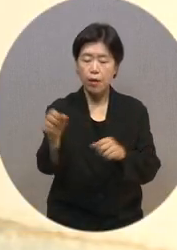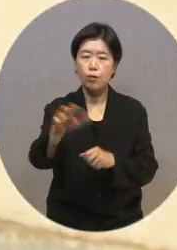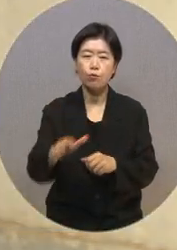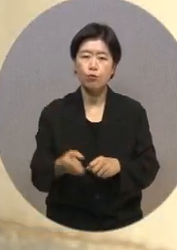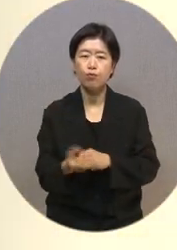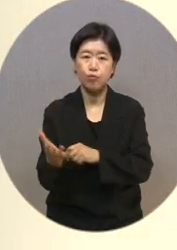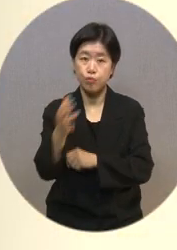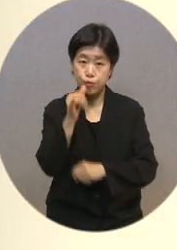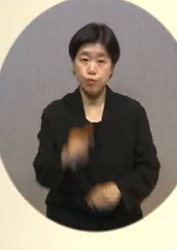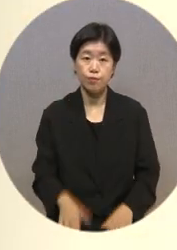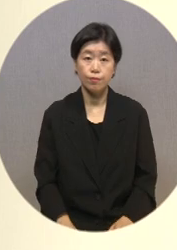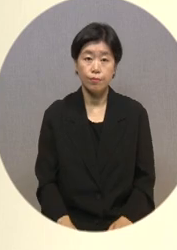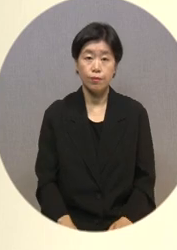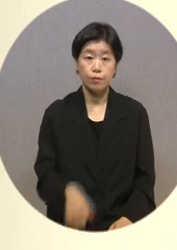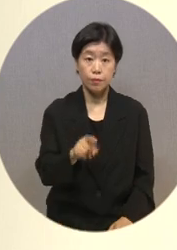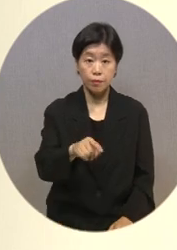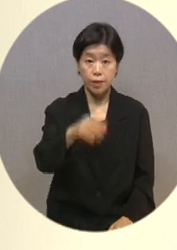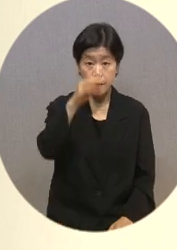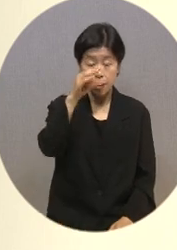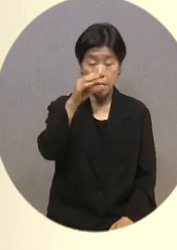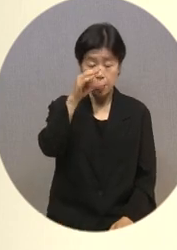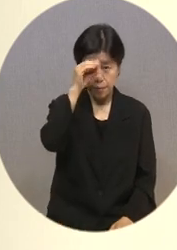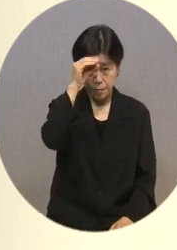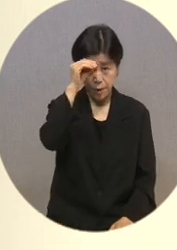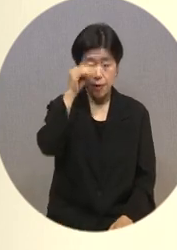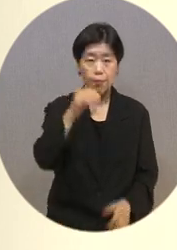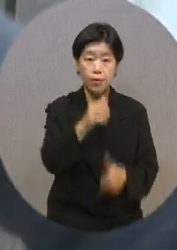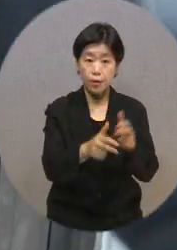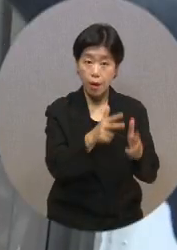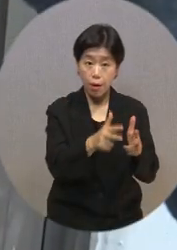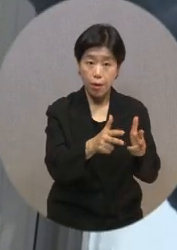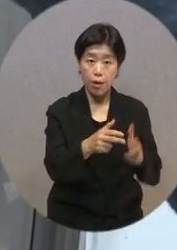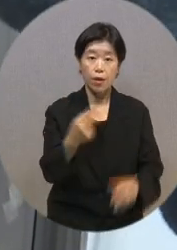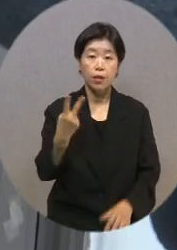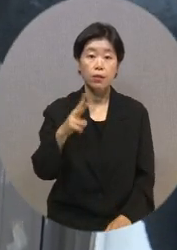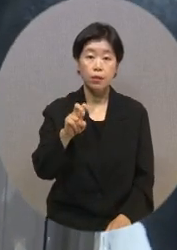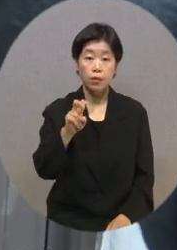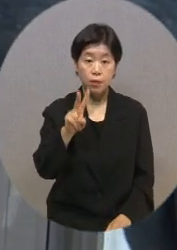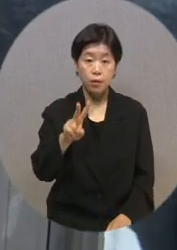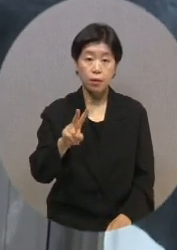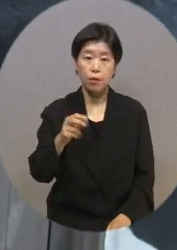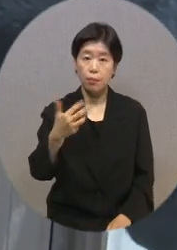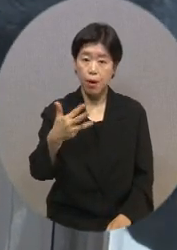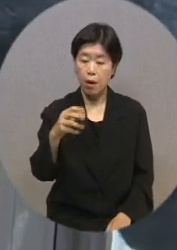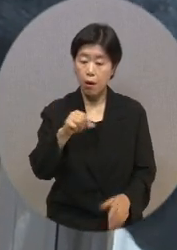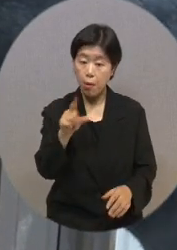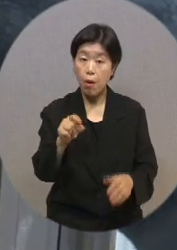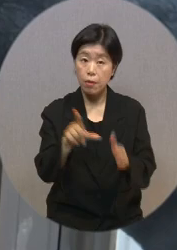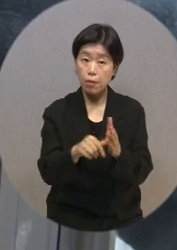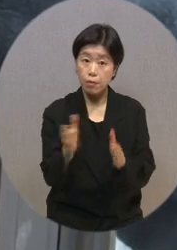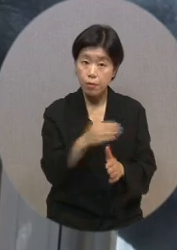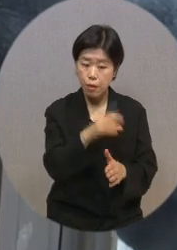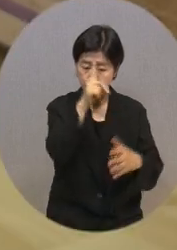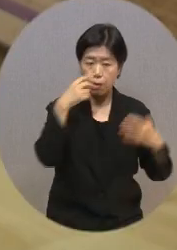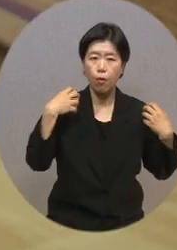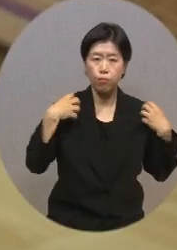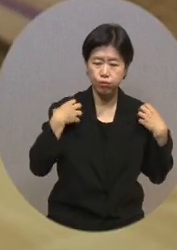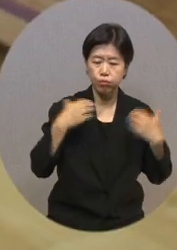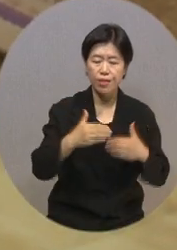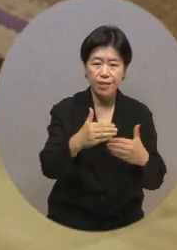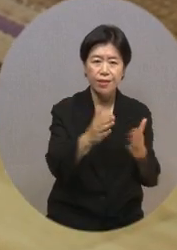고독사 예방 관리 시범 사업은 보건복지부가 2022년 8월부터 일부 시군구에서 시행하고 있는